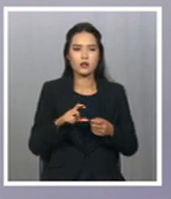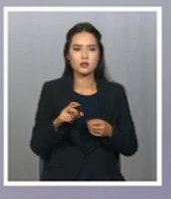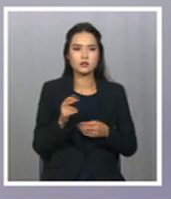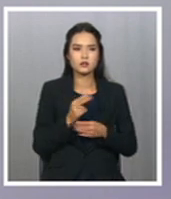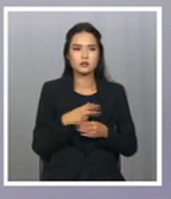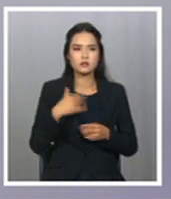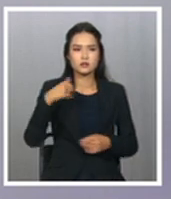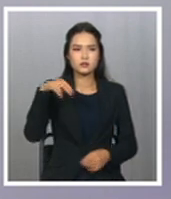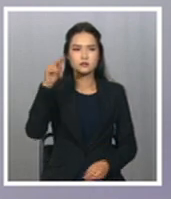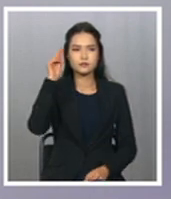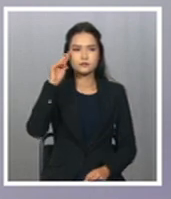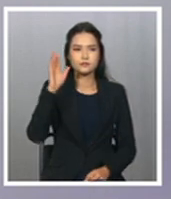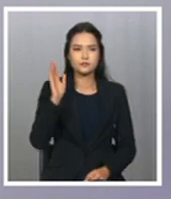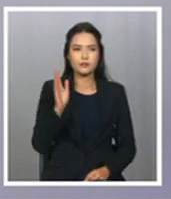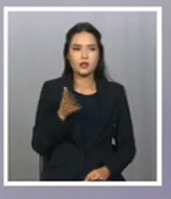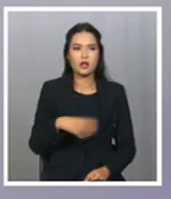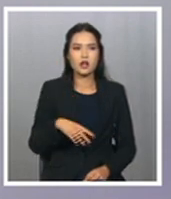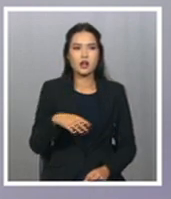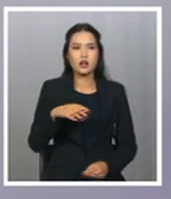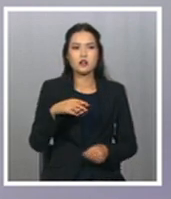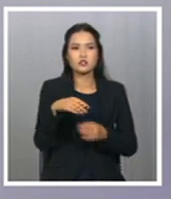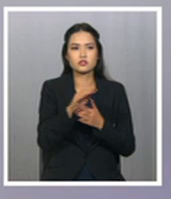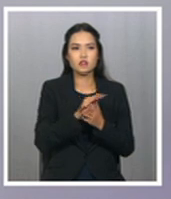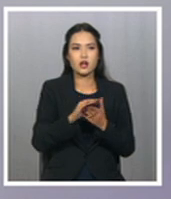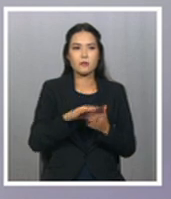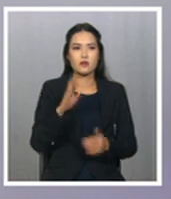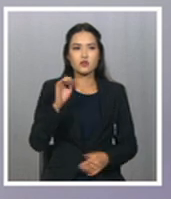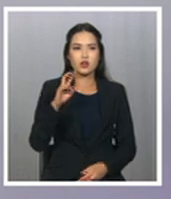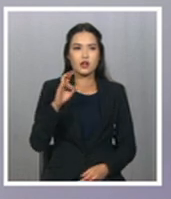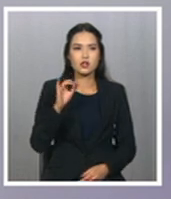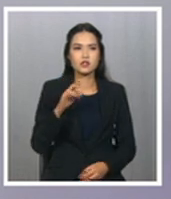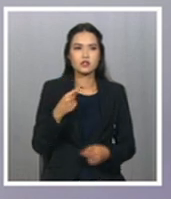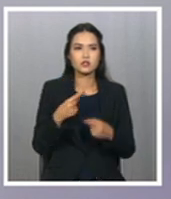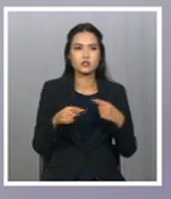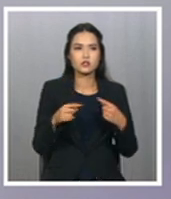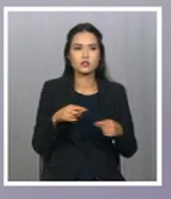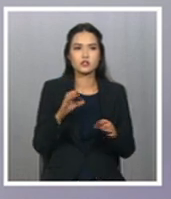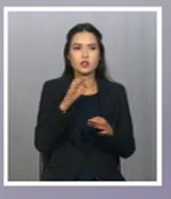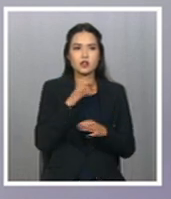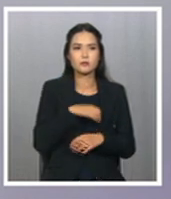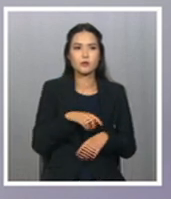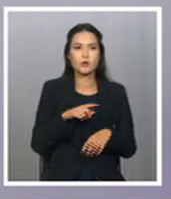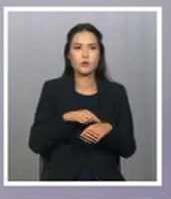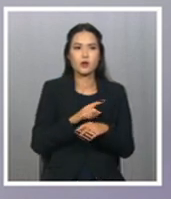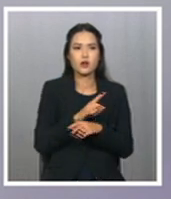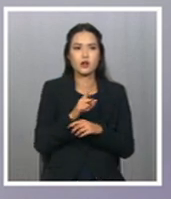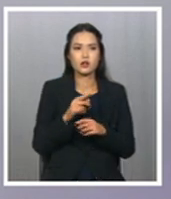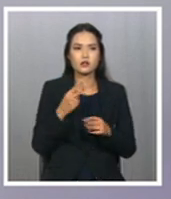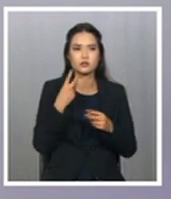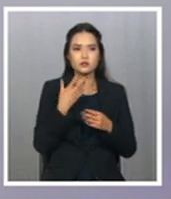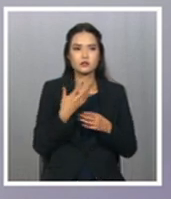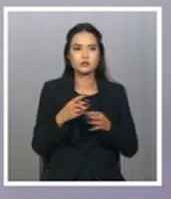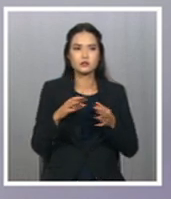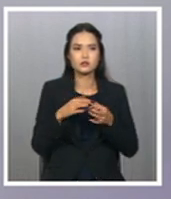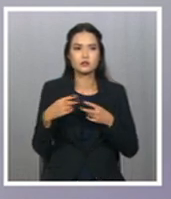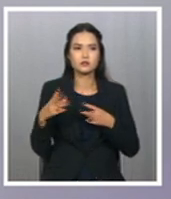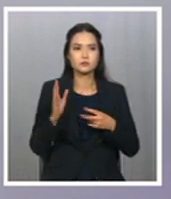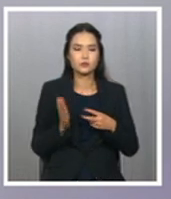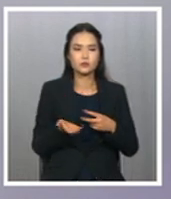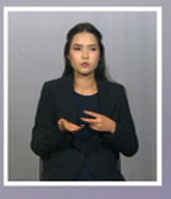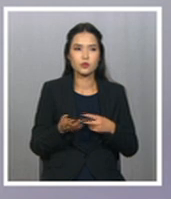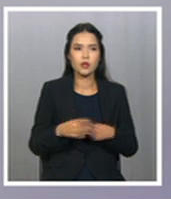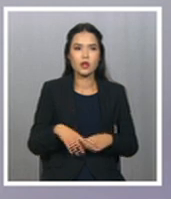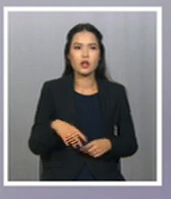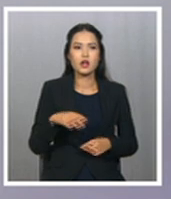Бүгінгі сабақта шығарманың жанрлық ерекшелігін айқындап, уақыт пен кеңістік тұрғысынан талдау жасайсыздар.